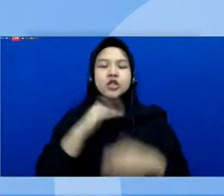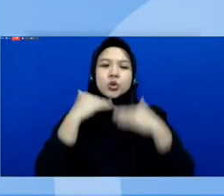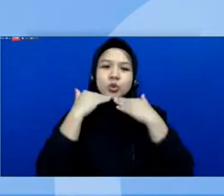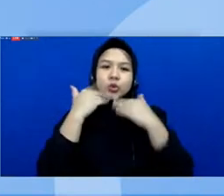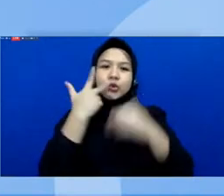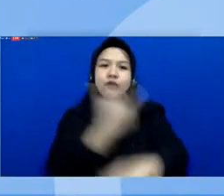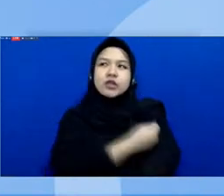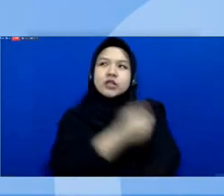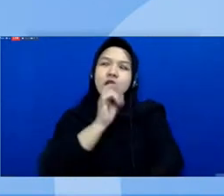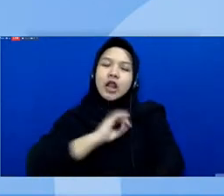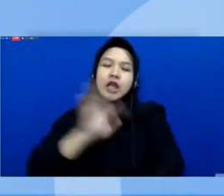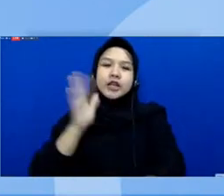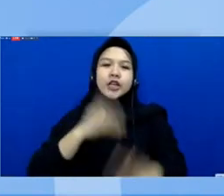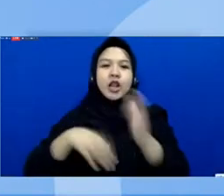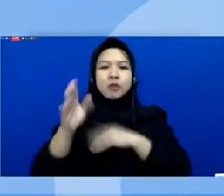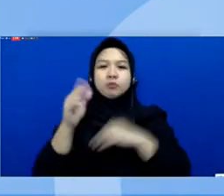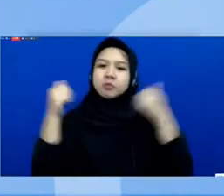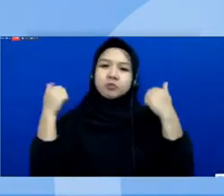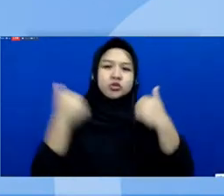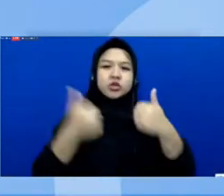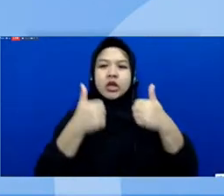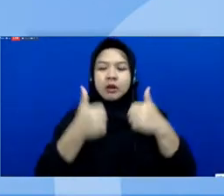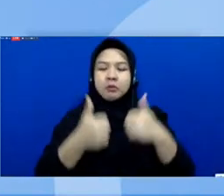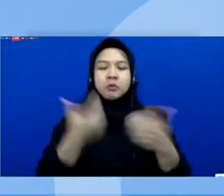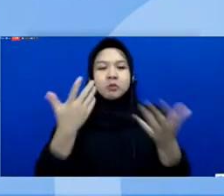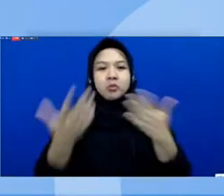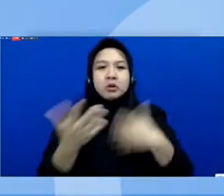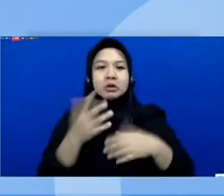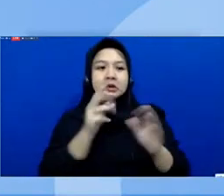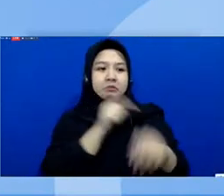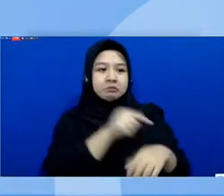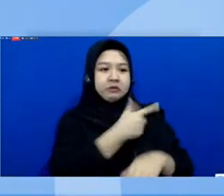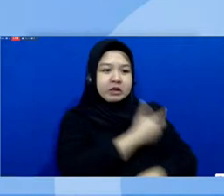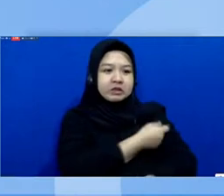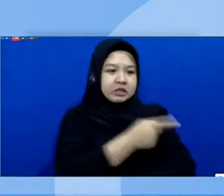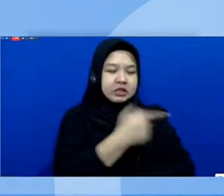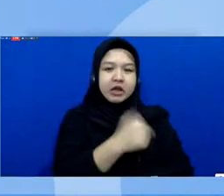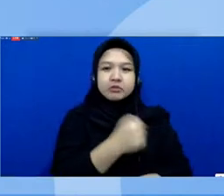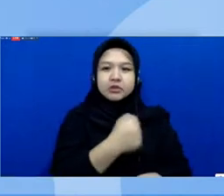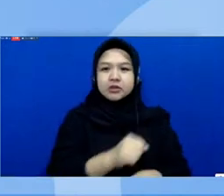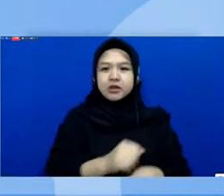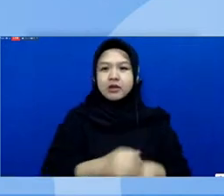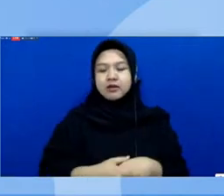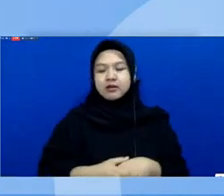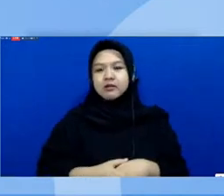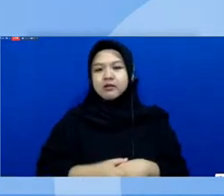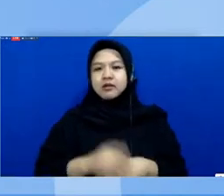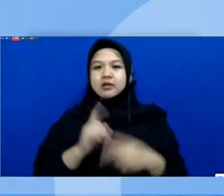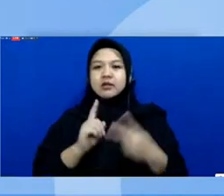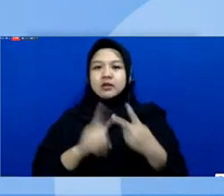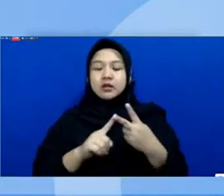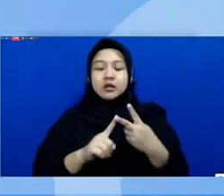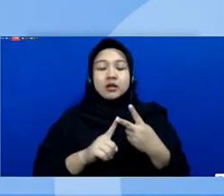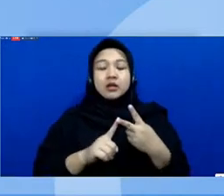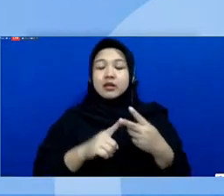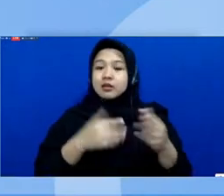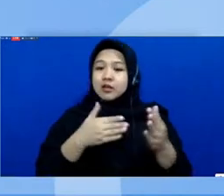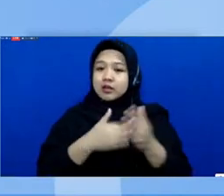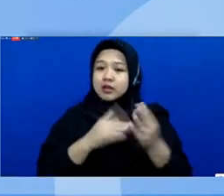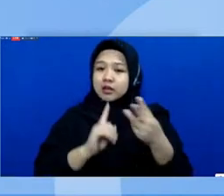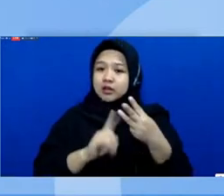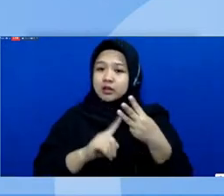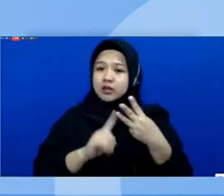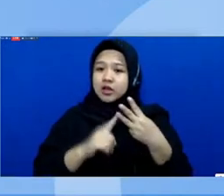lain deh, yang lebih mujarab gitu. Jangan-jangan merek yang ini nggak bisa nih. Gitu. Nah, ini yang kedua. Nah, tantangan ketiga adalah